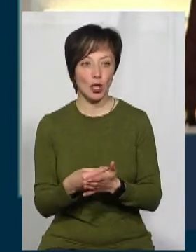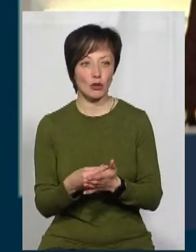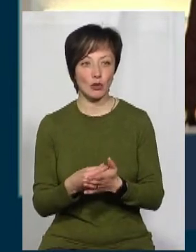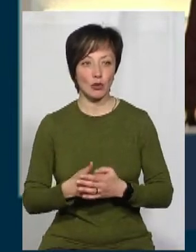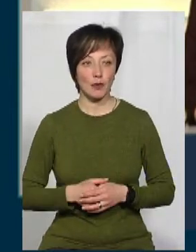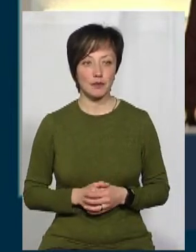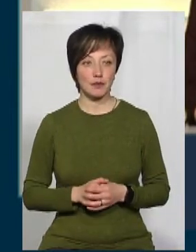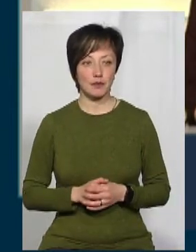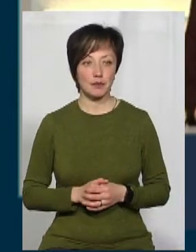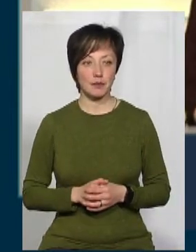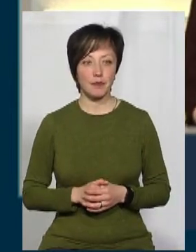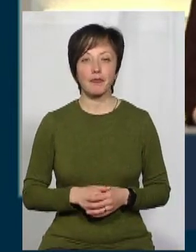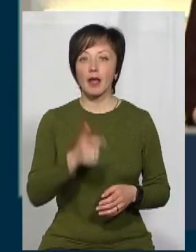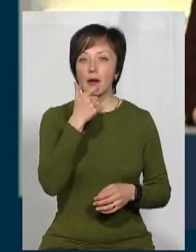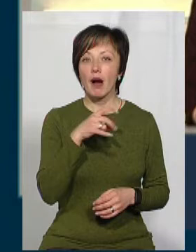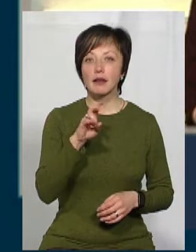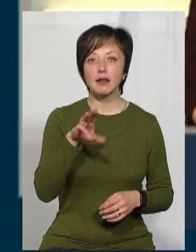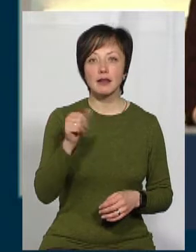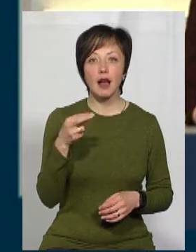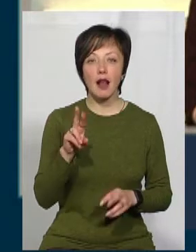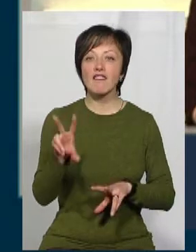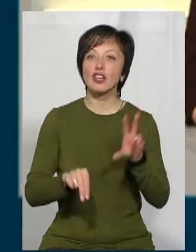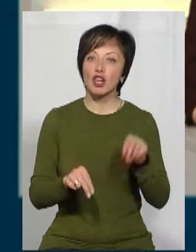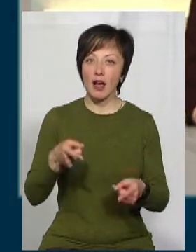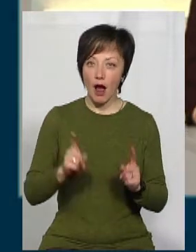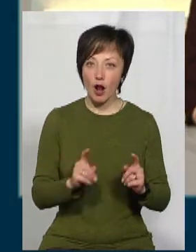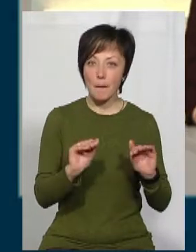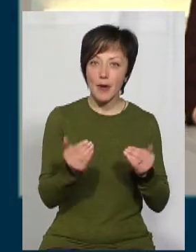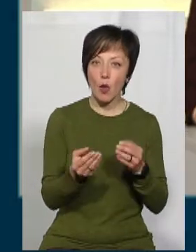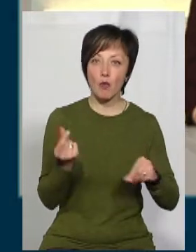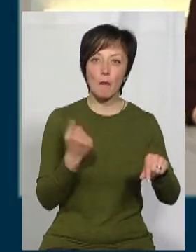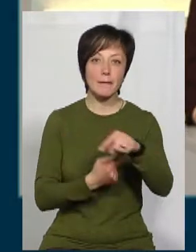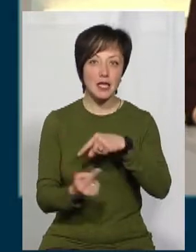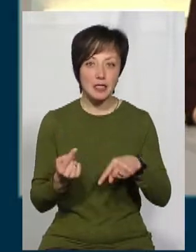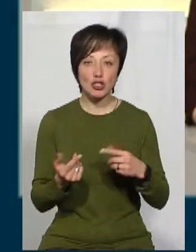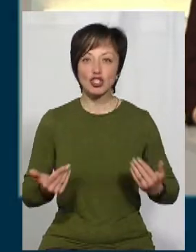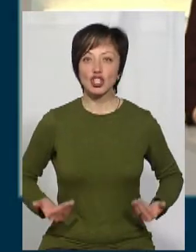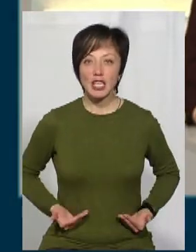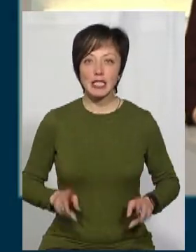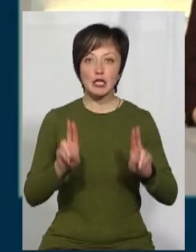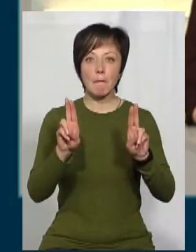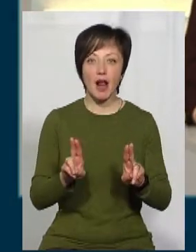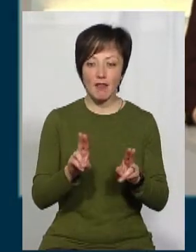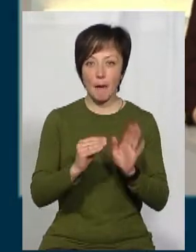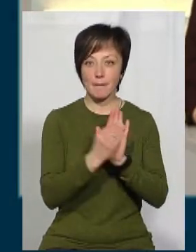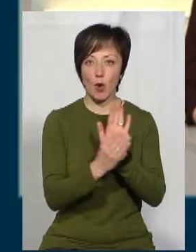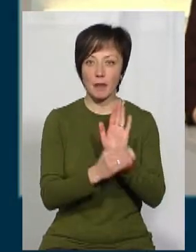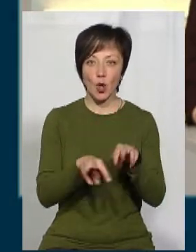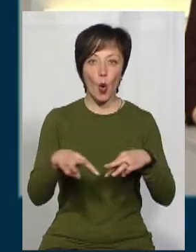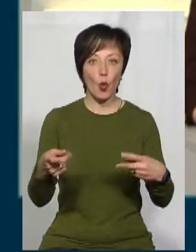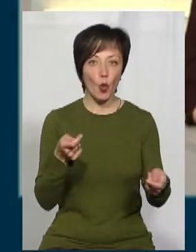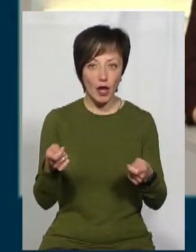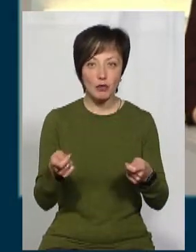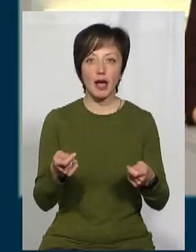бюджету. Пані Наталія, як вважаєте, наскільки реально малому бізнесу от жити за правилами, прописаними урядом,